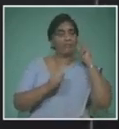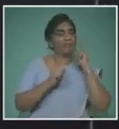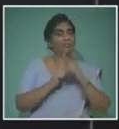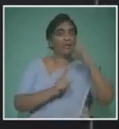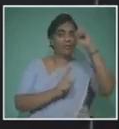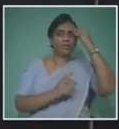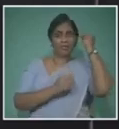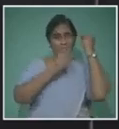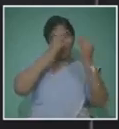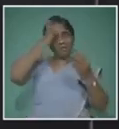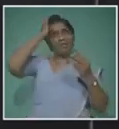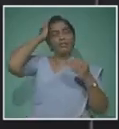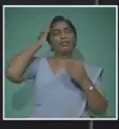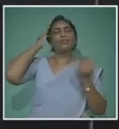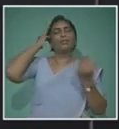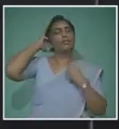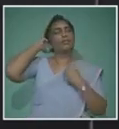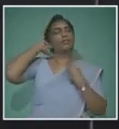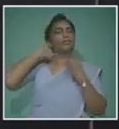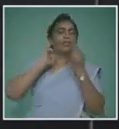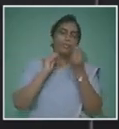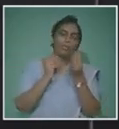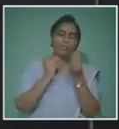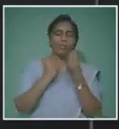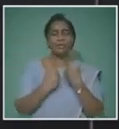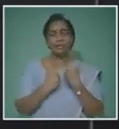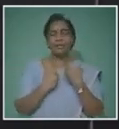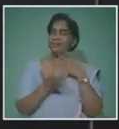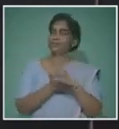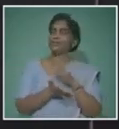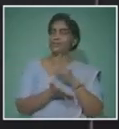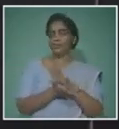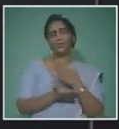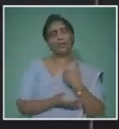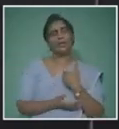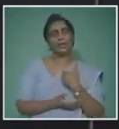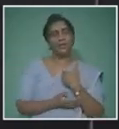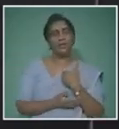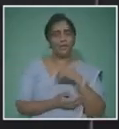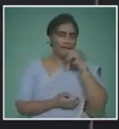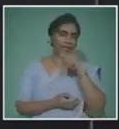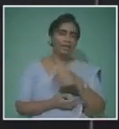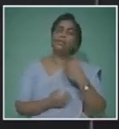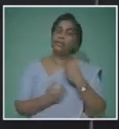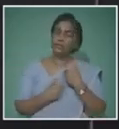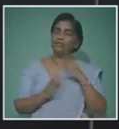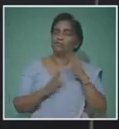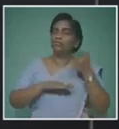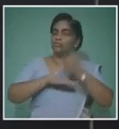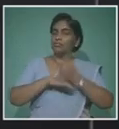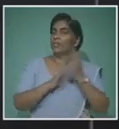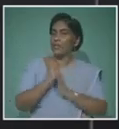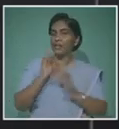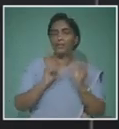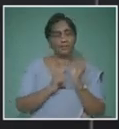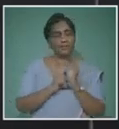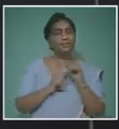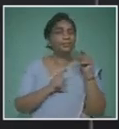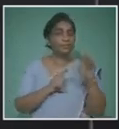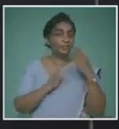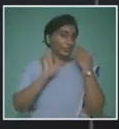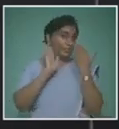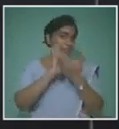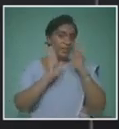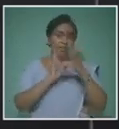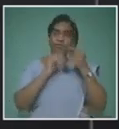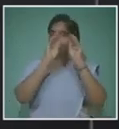දෛවයේ සරදම ගැන අපිට පොඩි පොඩි මේ සතුටකුත් තියෙනවා ඇත්ත වශයෙන්ම කිව්වොත් එහෙම. නමුත් මුලාසනේ මන්ත්‍රීතුමනි මේ ඉදිරිපත් කරලා